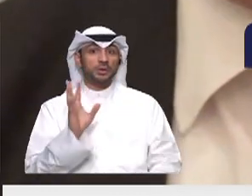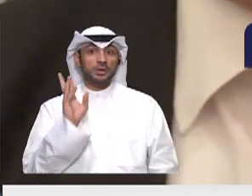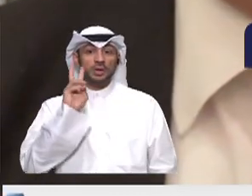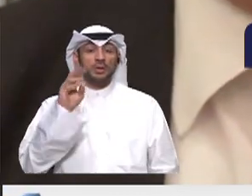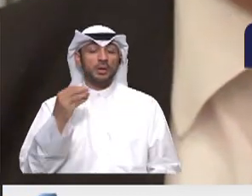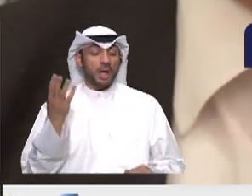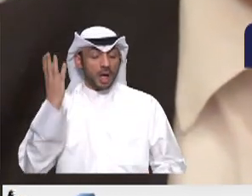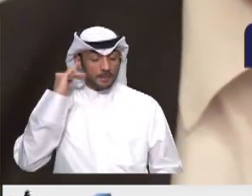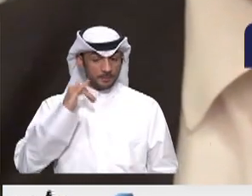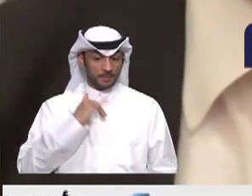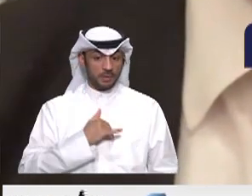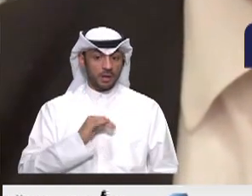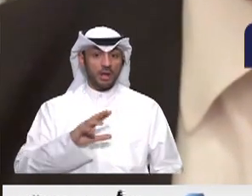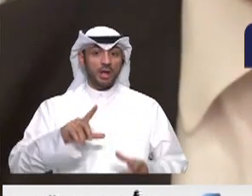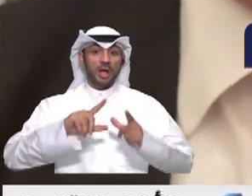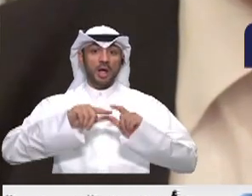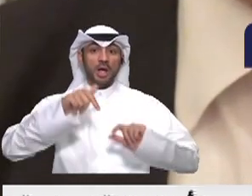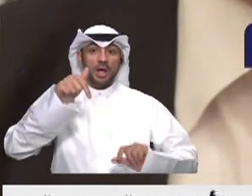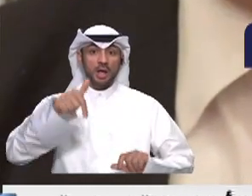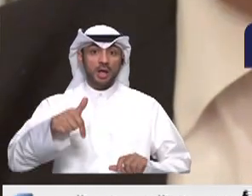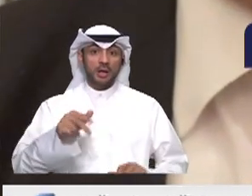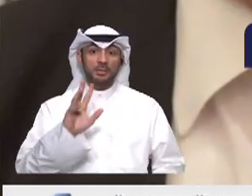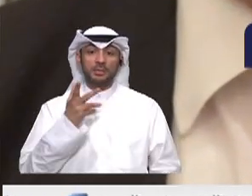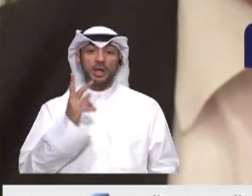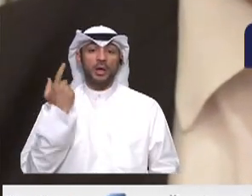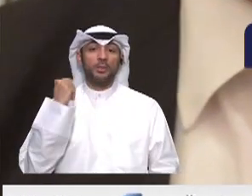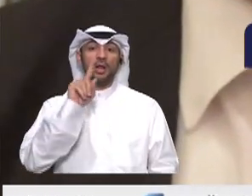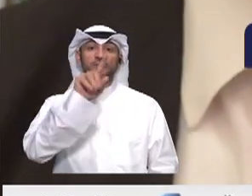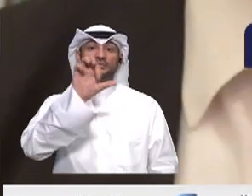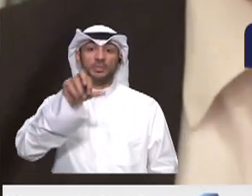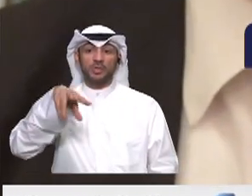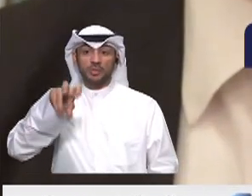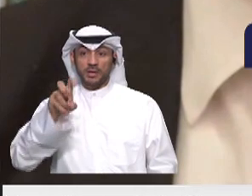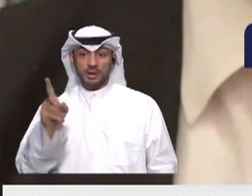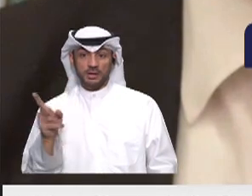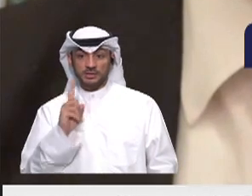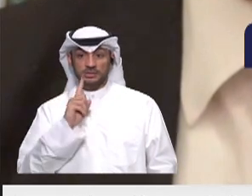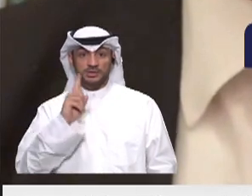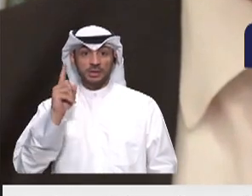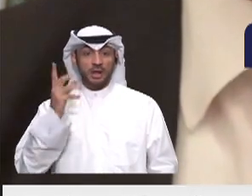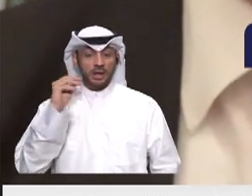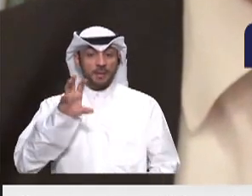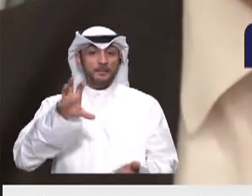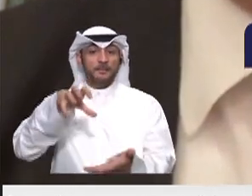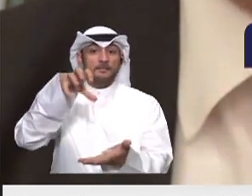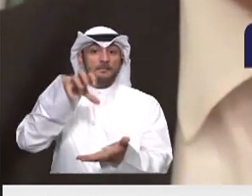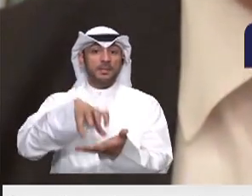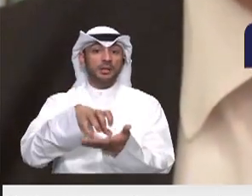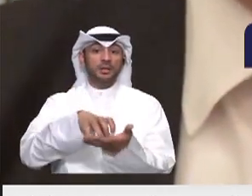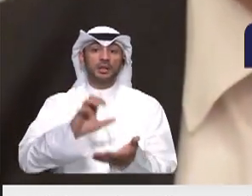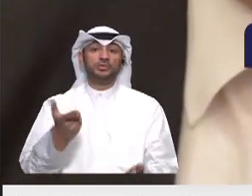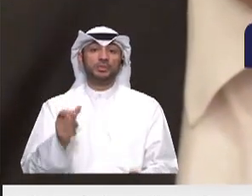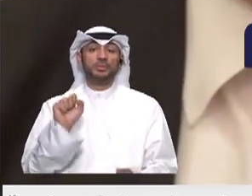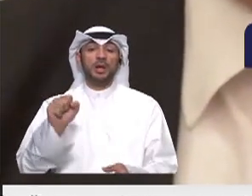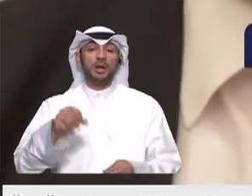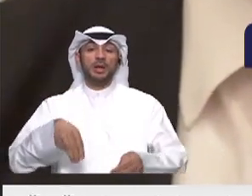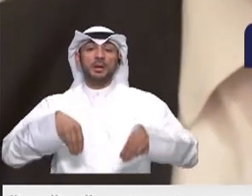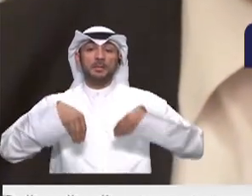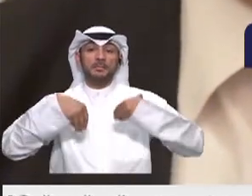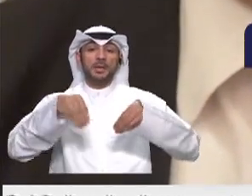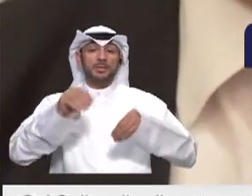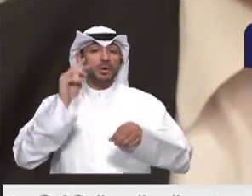مجلس التعاون في الثمانينات من القرن الماضي من أجل إقامة منطقة التبادل الحر.